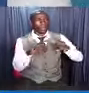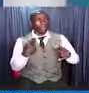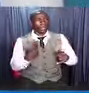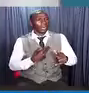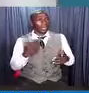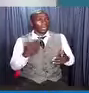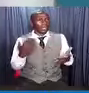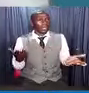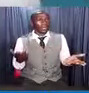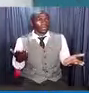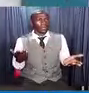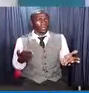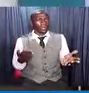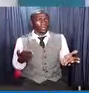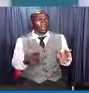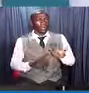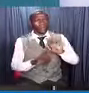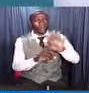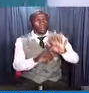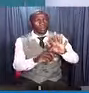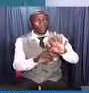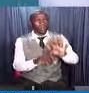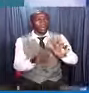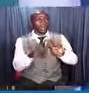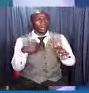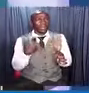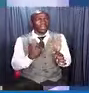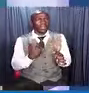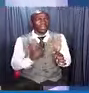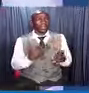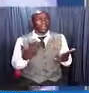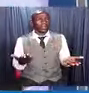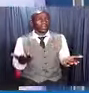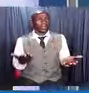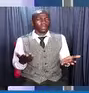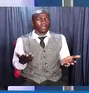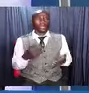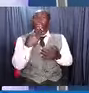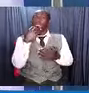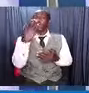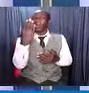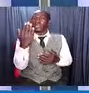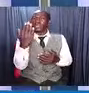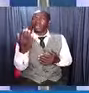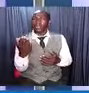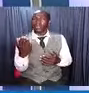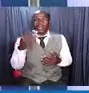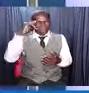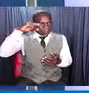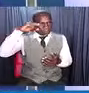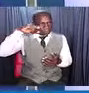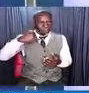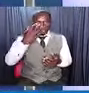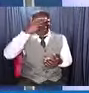said, how are you going to manifest yourself? Kivipi utajidhihirisha kwetu? How will you manifest yourself? Ndio akamwambia, then he told Yuda me, huyo.